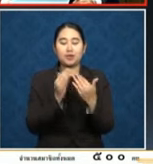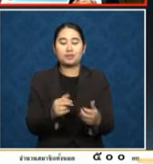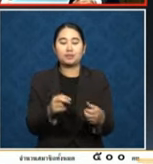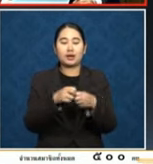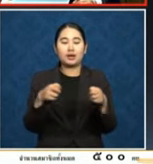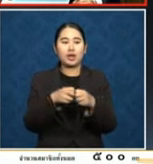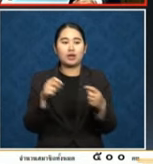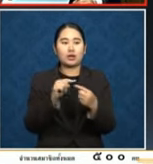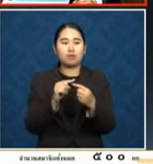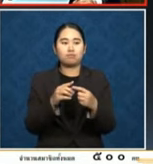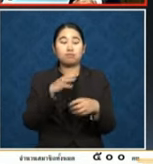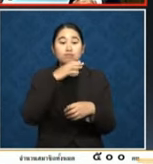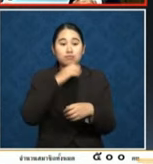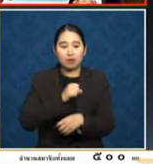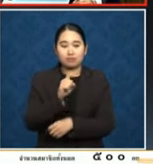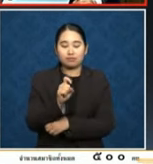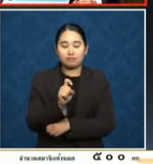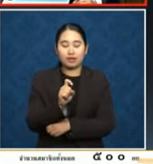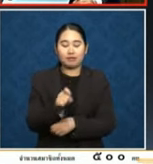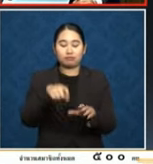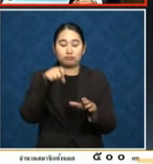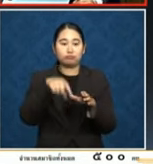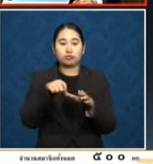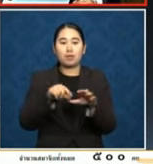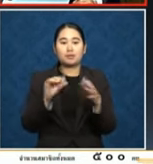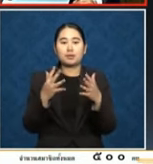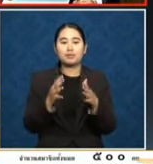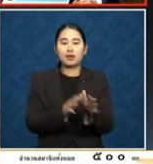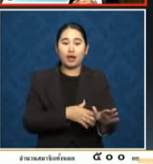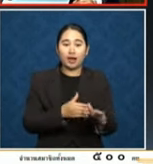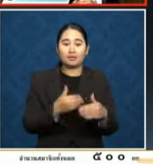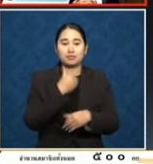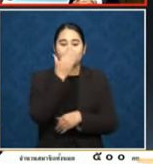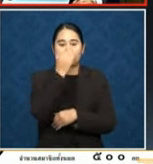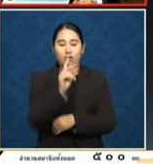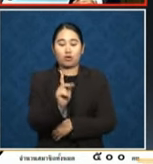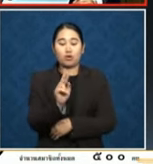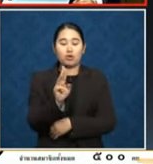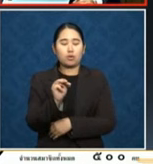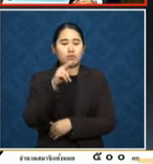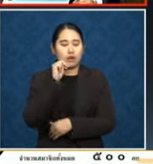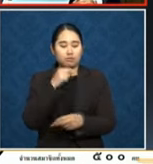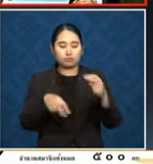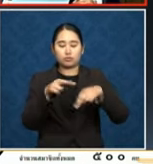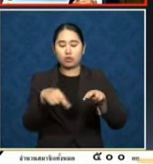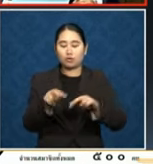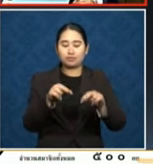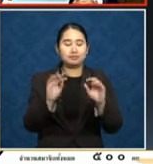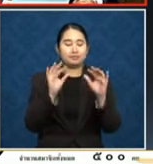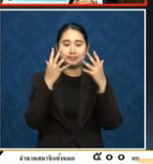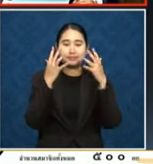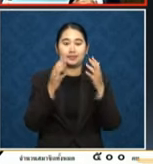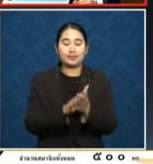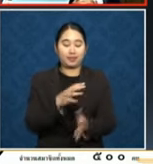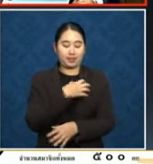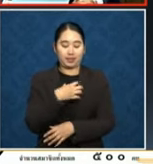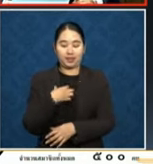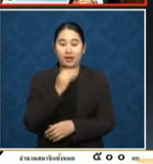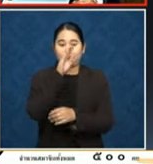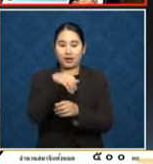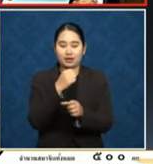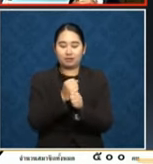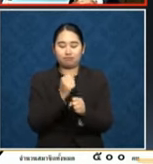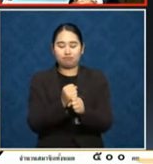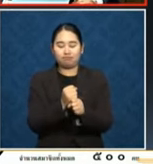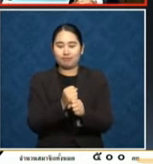ช้งานไม่ได้ขาดการดูแลซ่อมแซมเป็นเวลานานนะครับเพราะว่าทางกรมชลไม่ได้เข้าไปซ่อมแซมดูแลเลยทางเทศบาลเองก็ไม่สาม